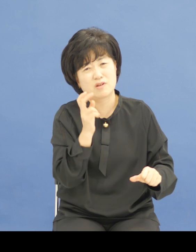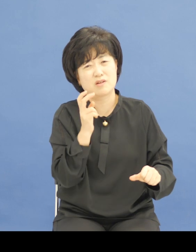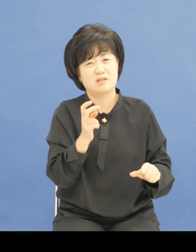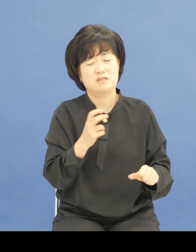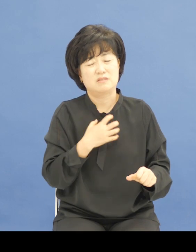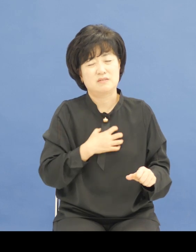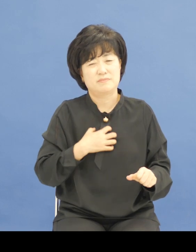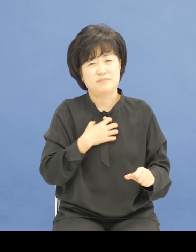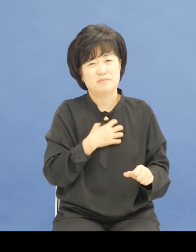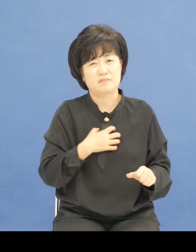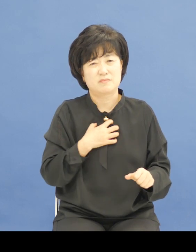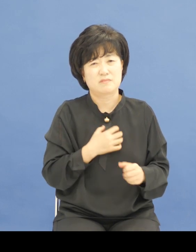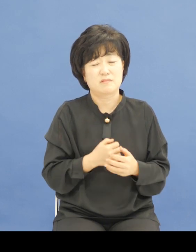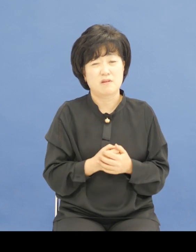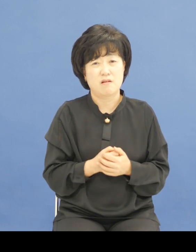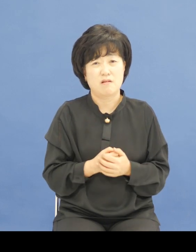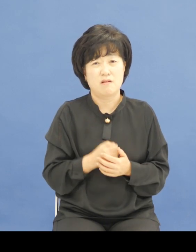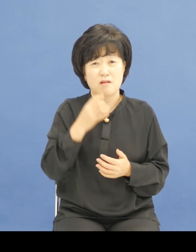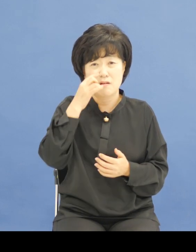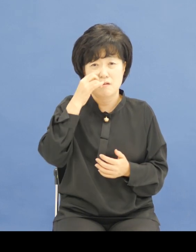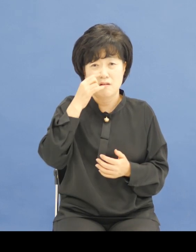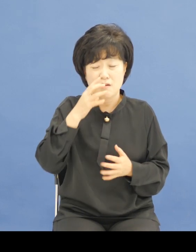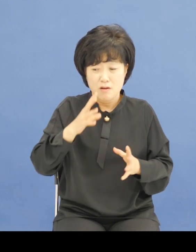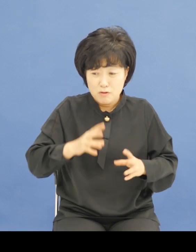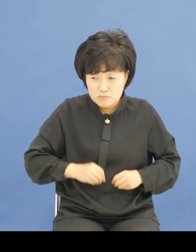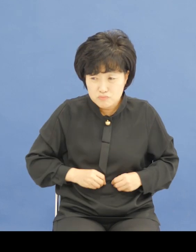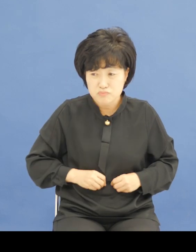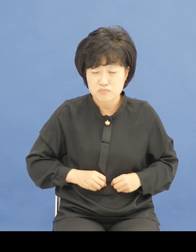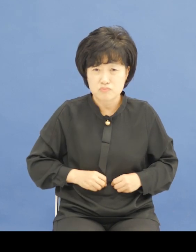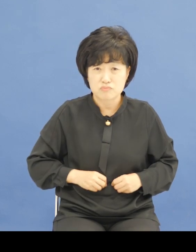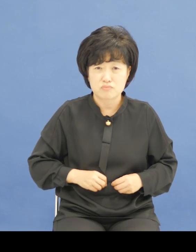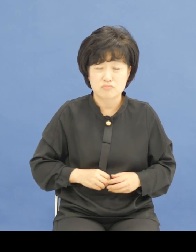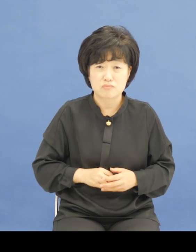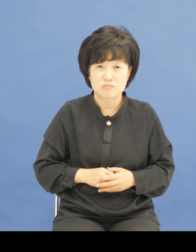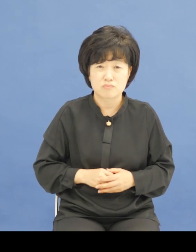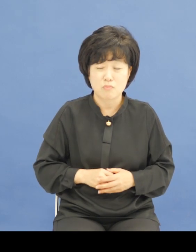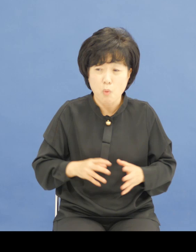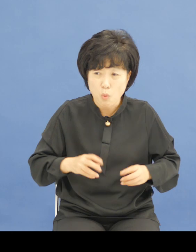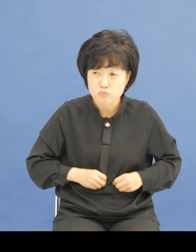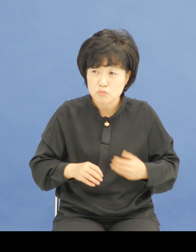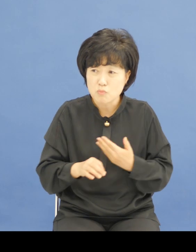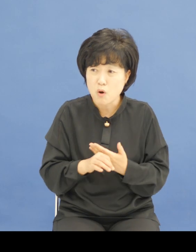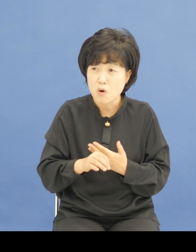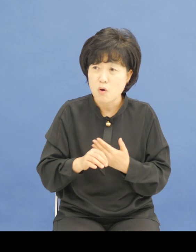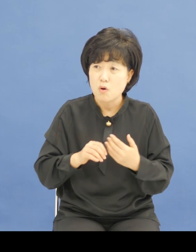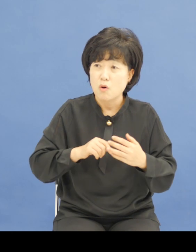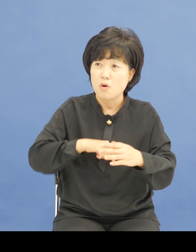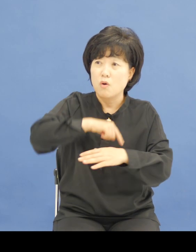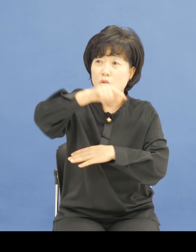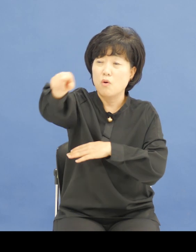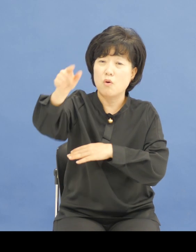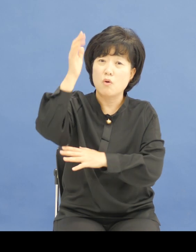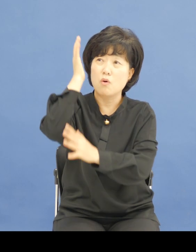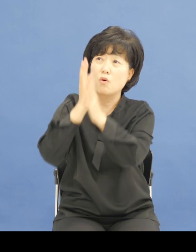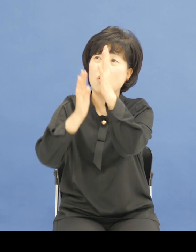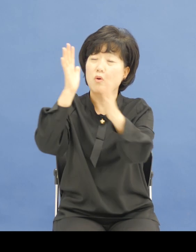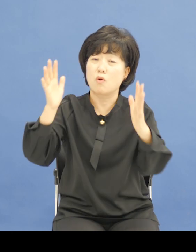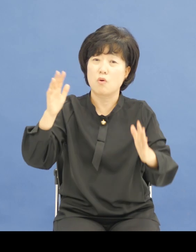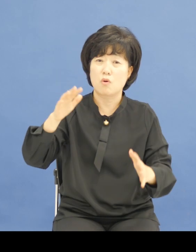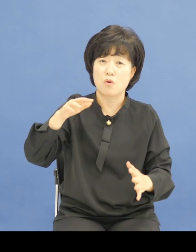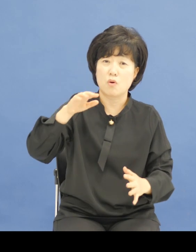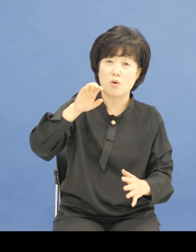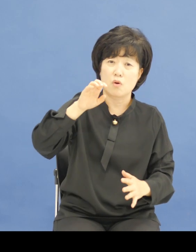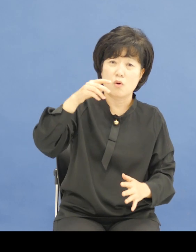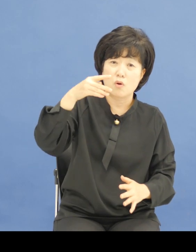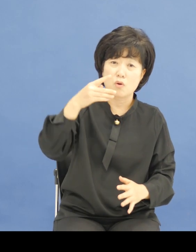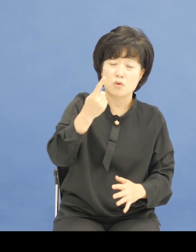있는데 그 막 배고프니까 막 염소 다 잡아먹고 있잖아요. 초원에 있는 약간 톰슨 가자 이런 거 잡아먹으면 안